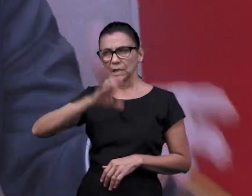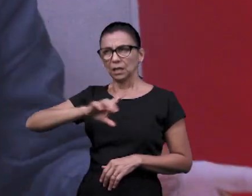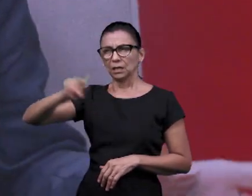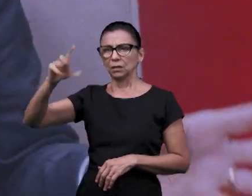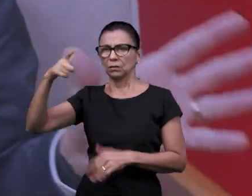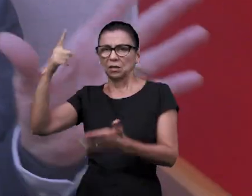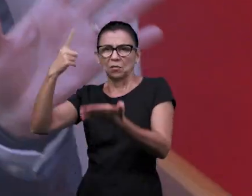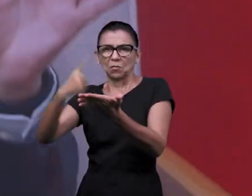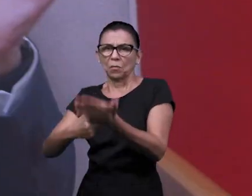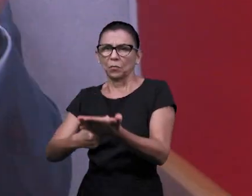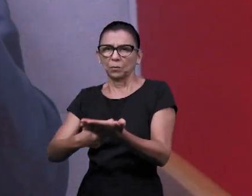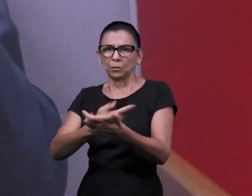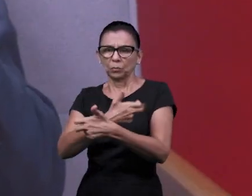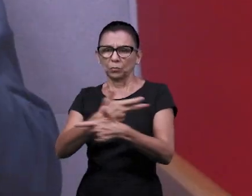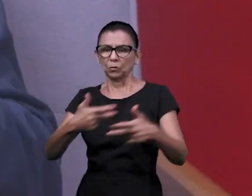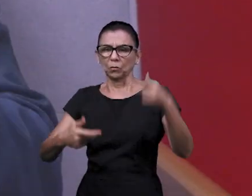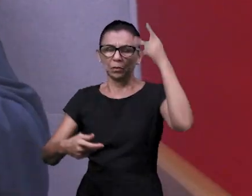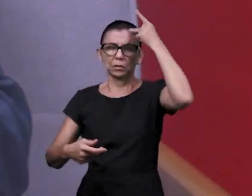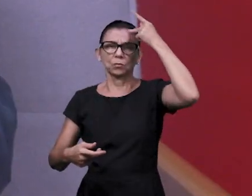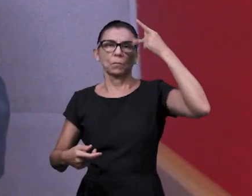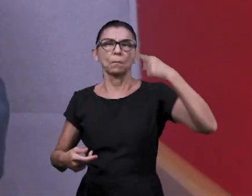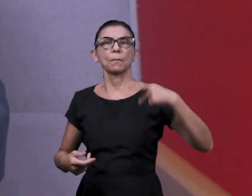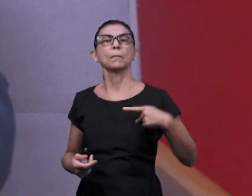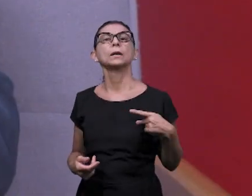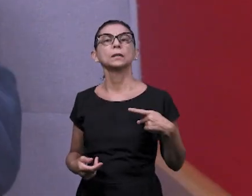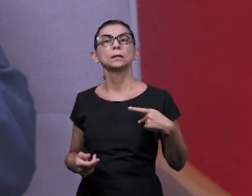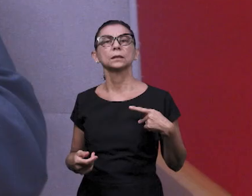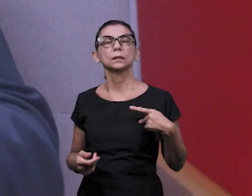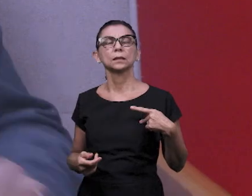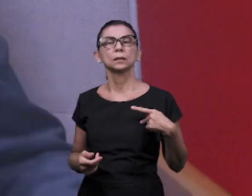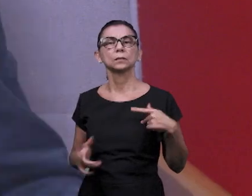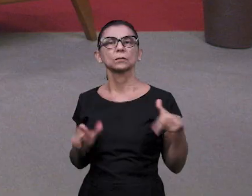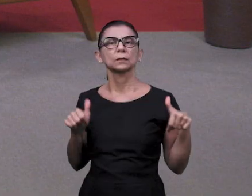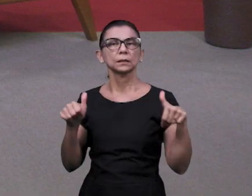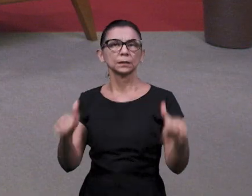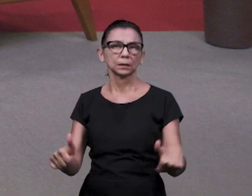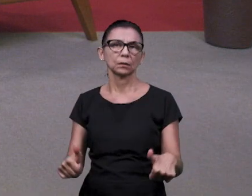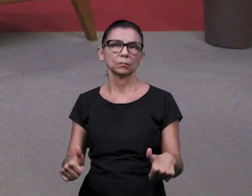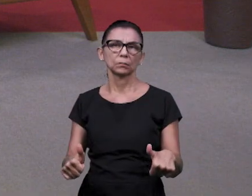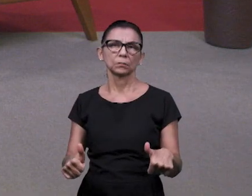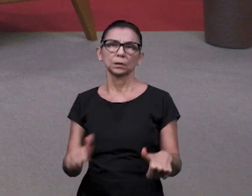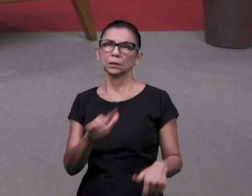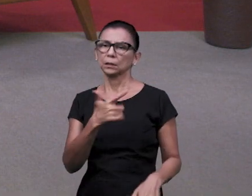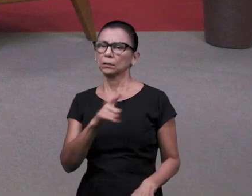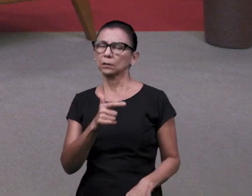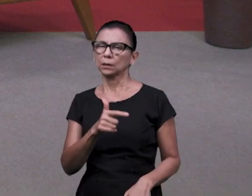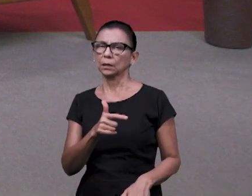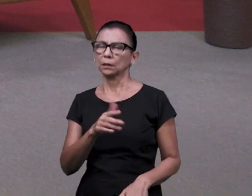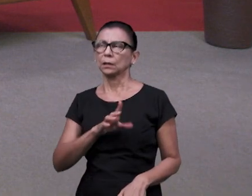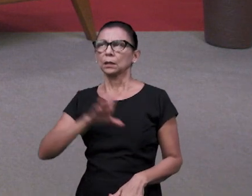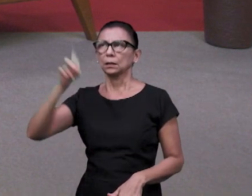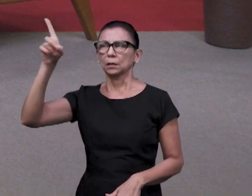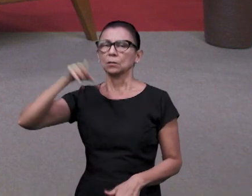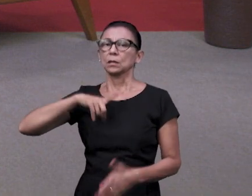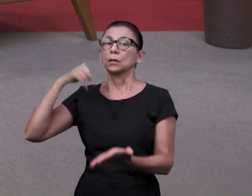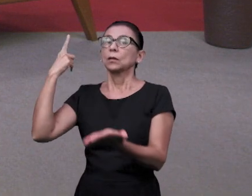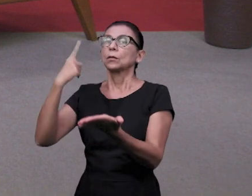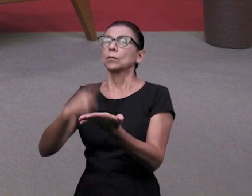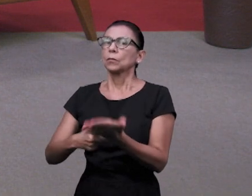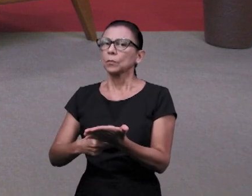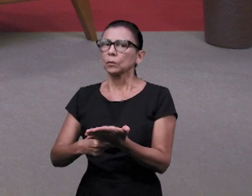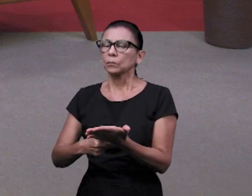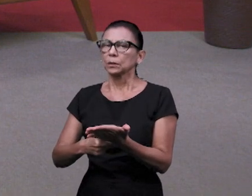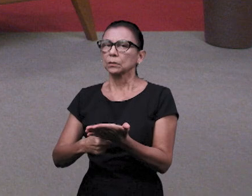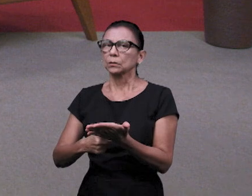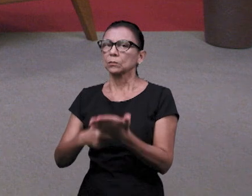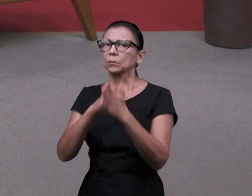de l'homme. Son engagement, c'est avec ce qui est dans la parole, avec le prophétique. L'homme peut même vouloir intervenir, mais